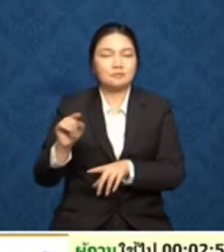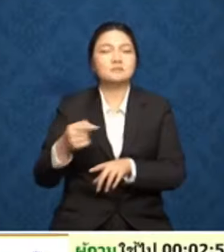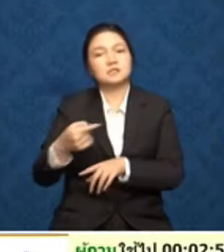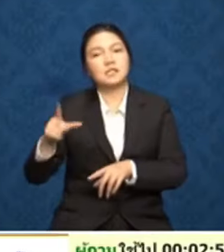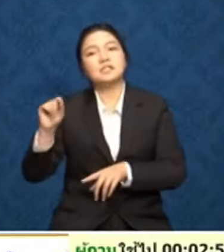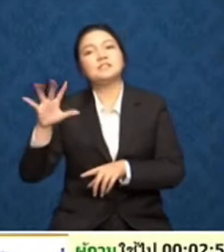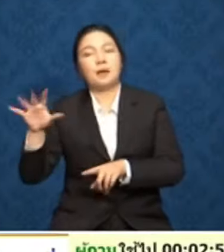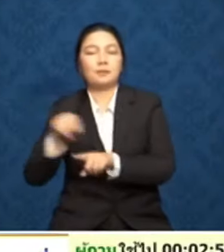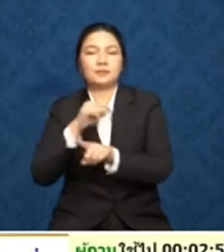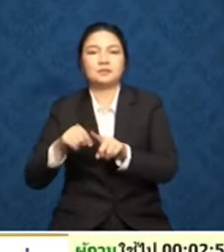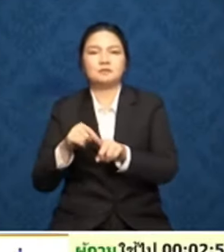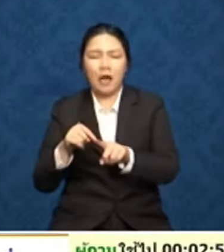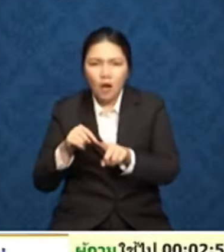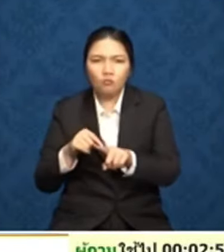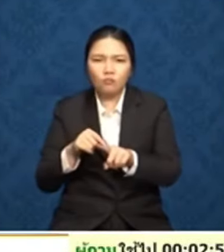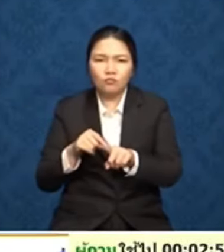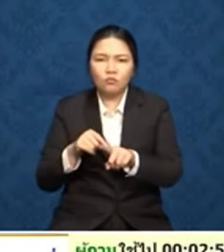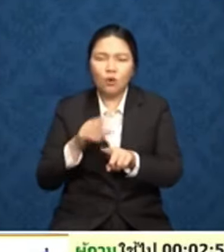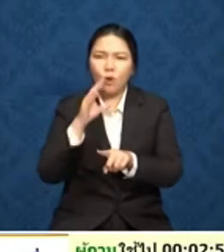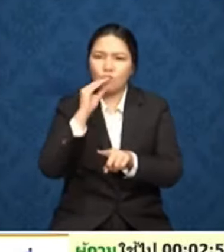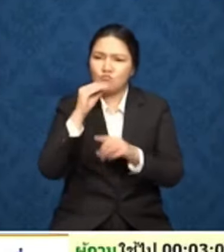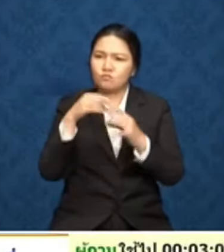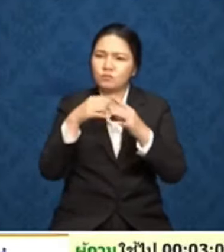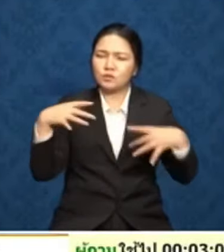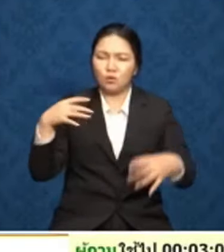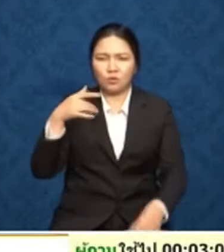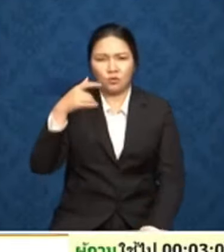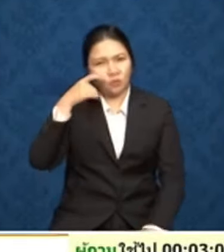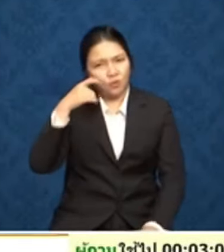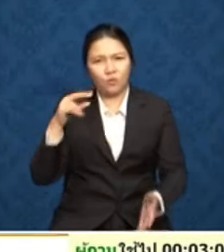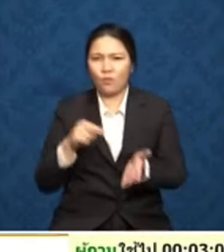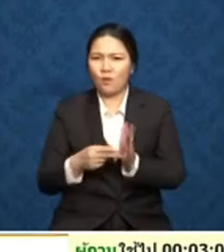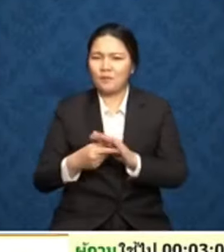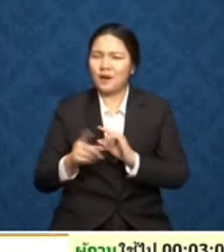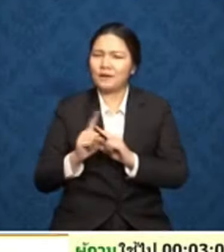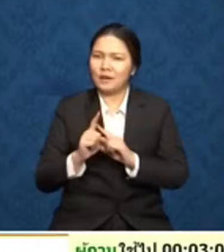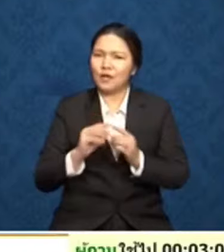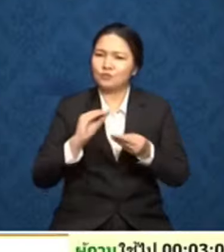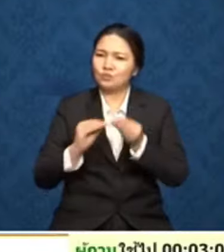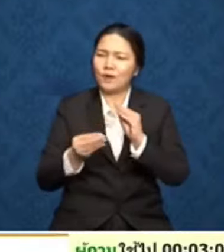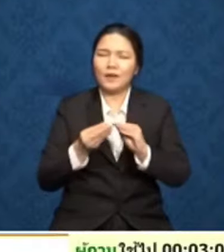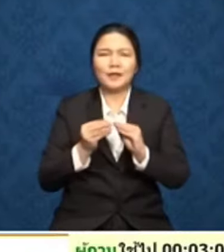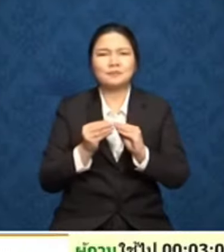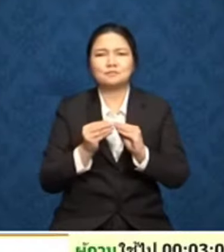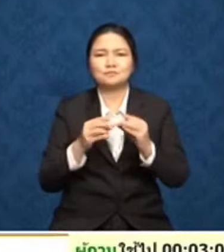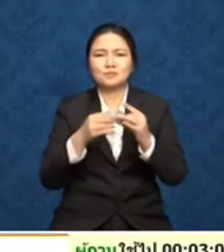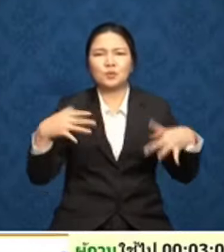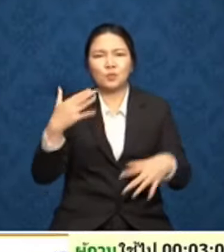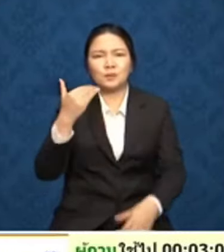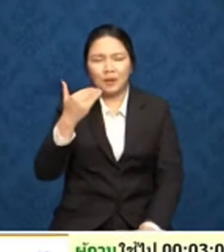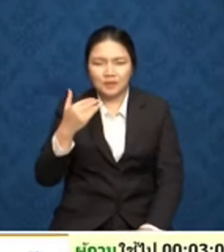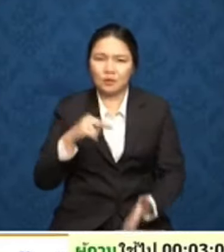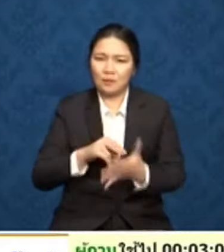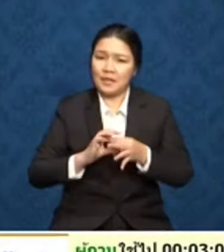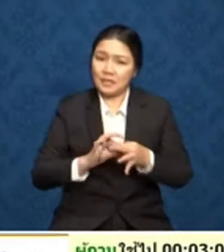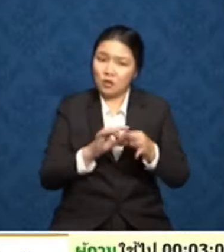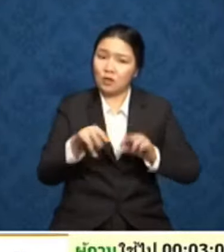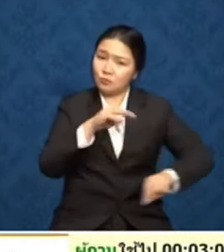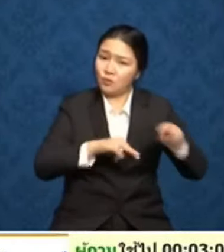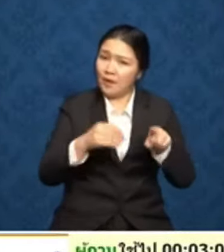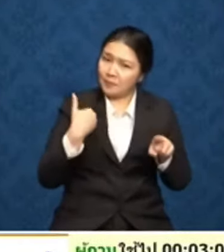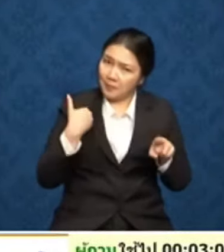20-25% อันนี้เนี่ยมันจะมีผลกับการปฏิบัติงานหรือว่าการคำนวณที่คาดเคลื่อนของท่านเนี่ยจะส่งผลกับการดูแลผู้ป่วยเหล่านี้ไหมนะ